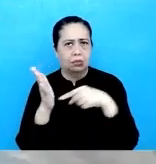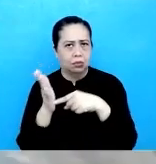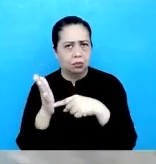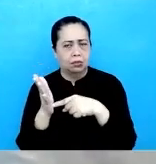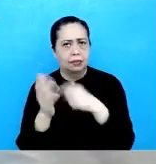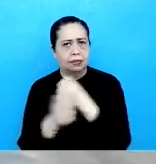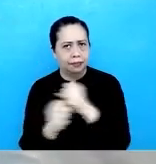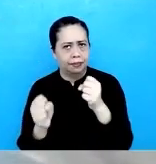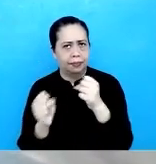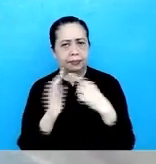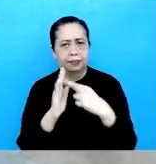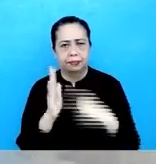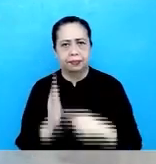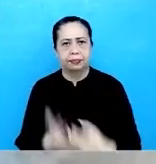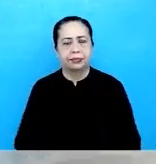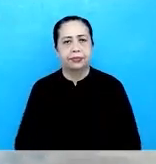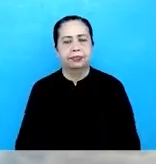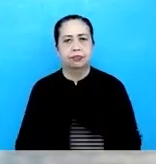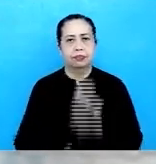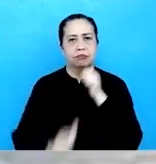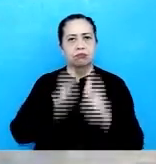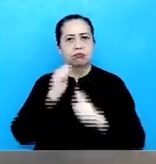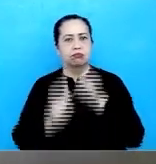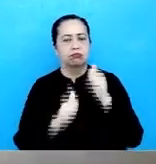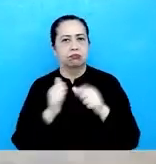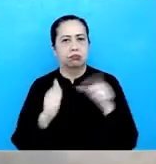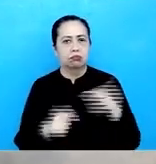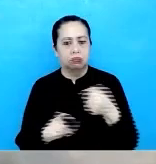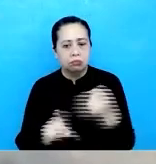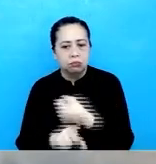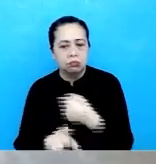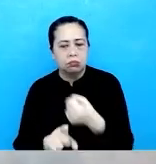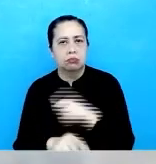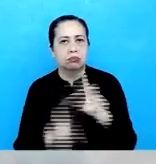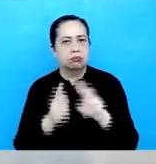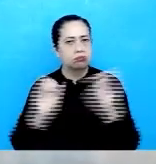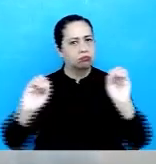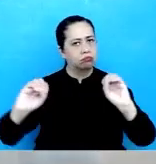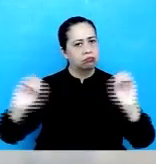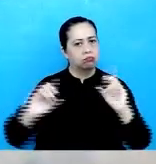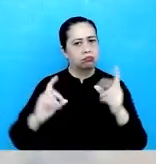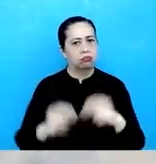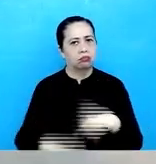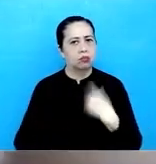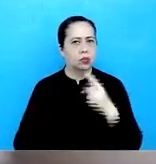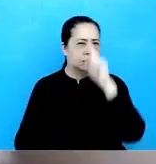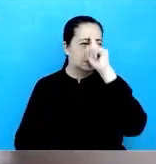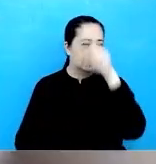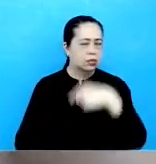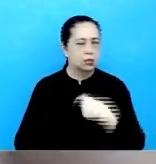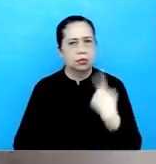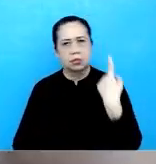rules. Itinanggi naman ng suspect na sinaktan niya ang mga biktima. Nagkapikulan lang kami, sir.